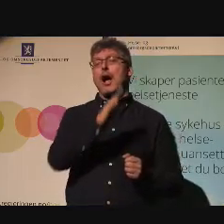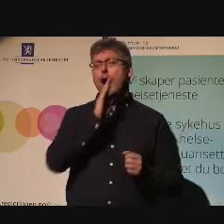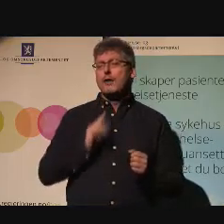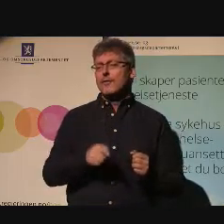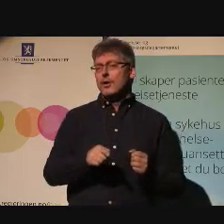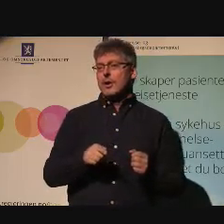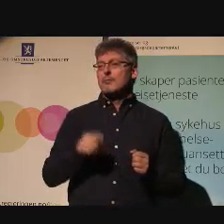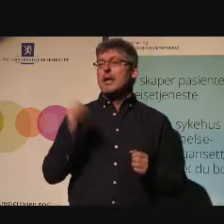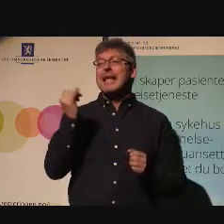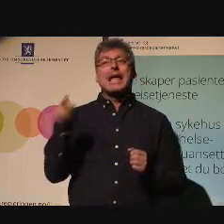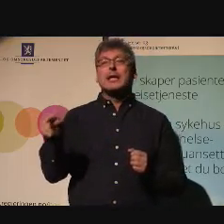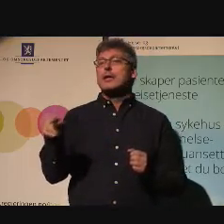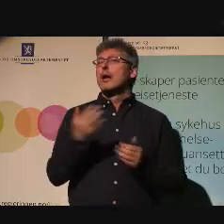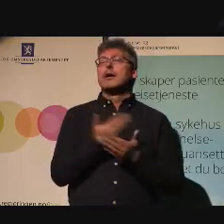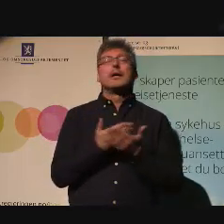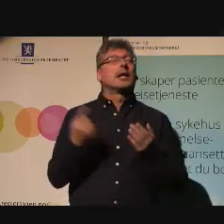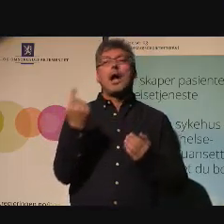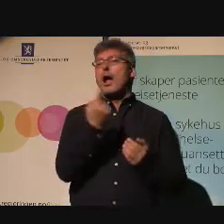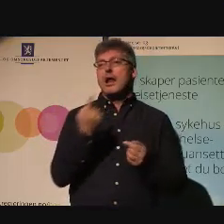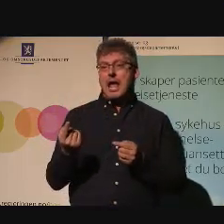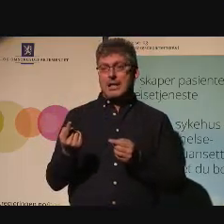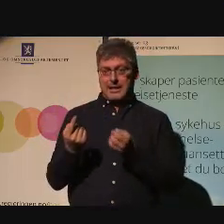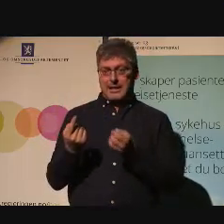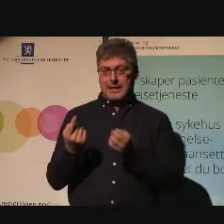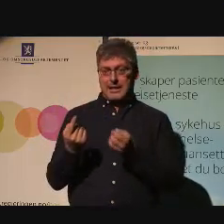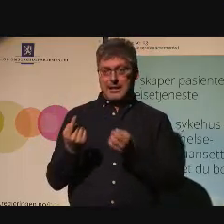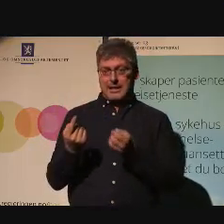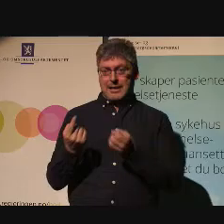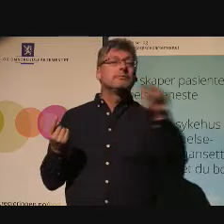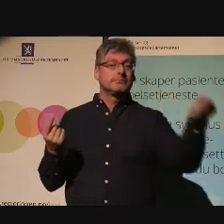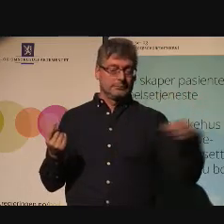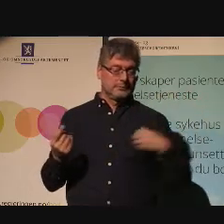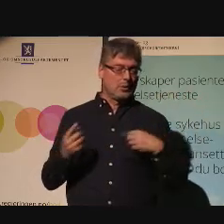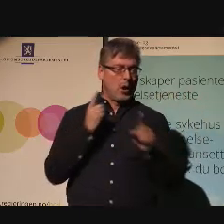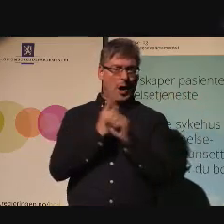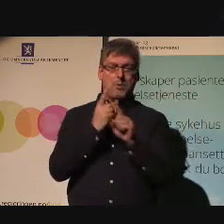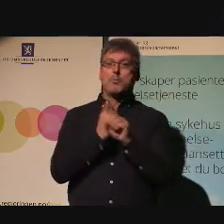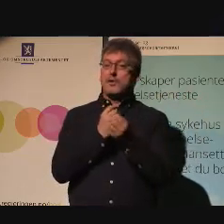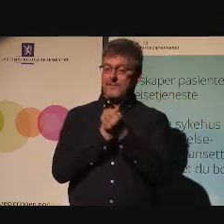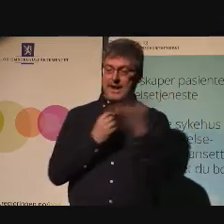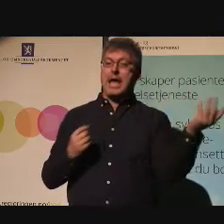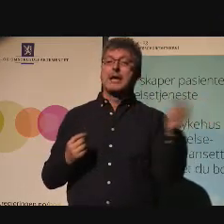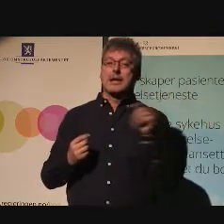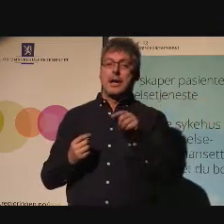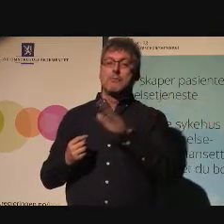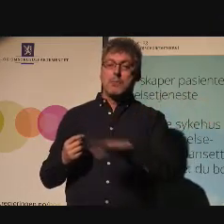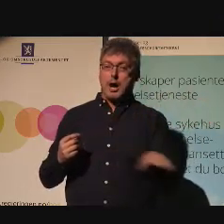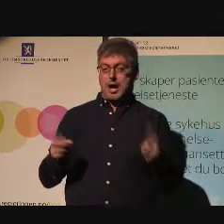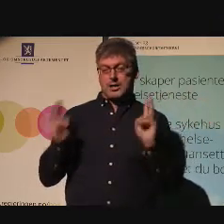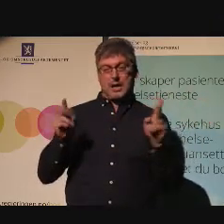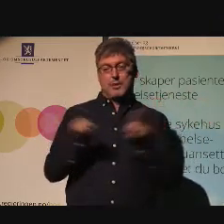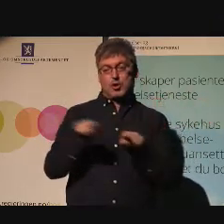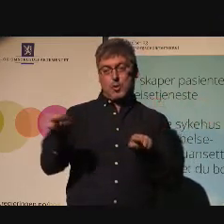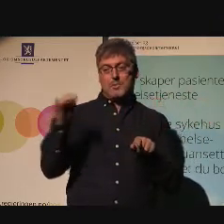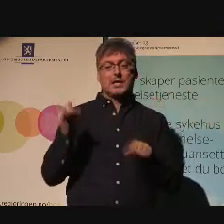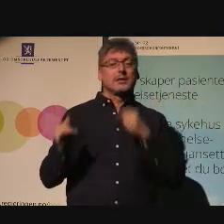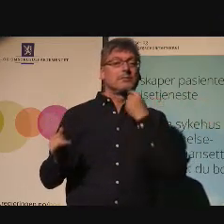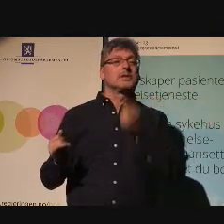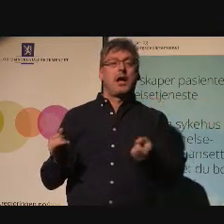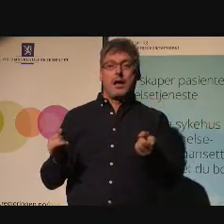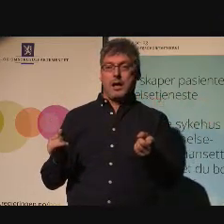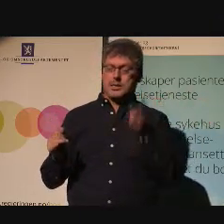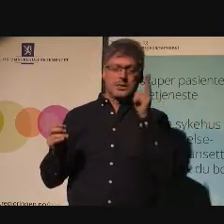ikke alene om å fortelle dette. Jeg har møtt mange barn som Ida, som sier akkurat